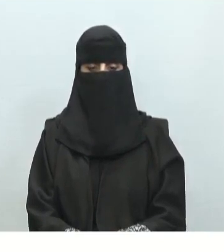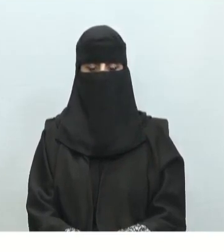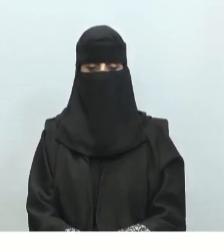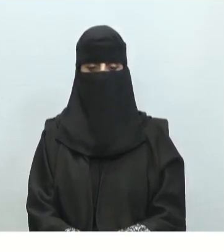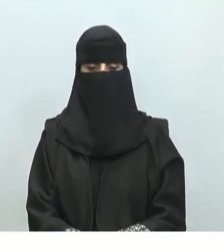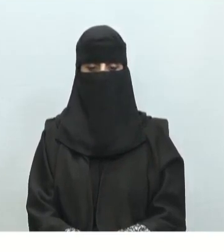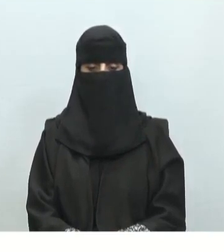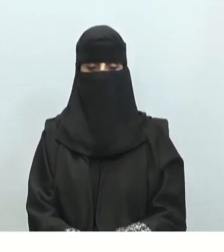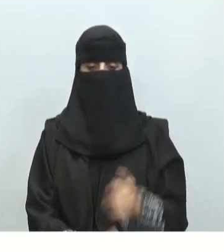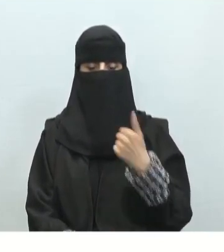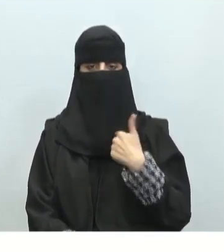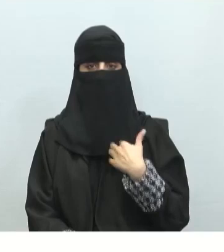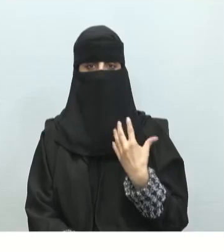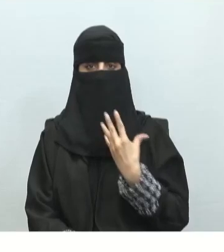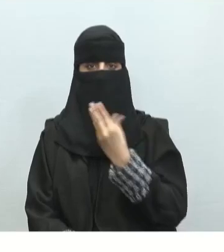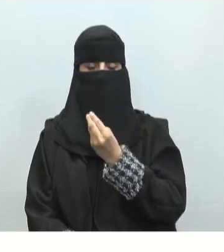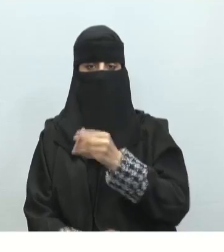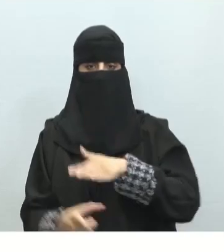الابطال احب